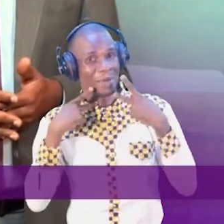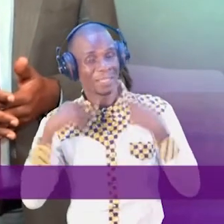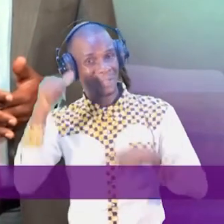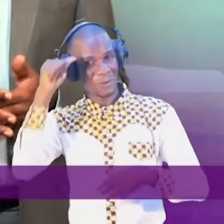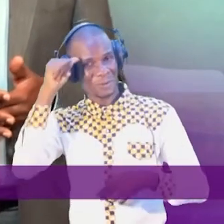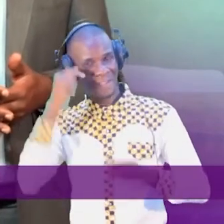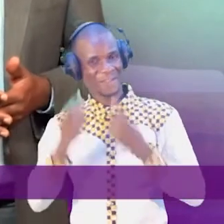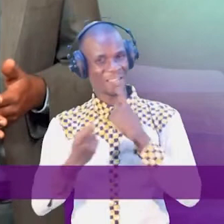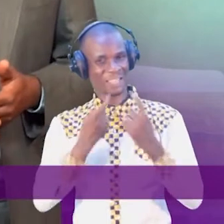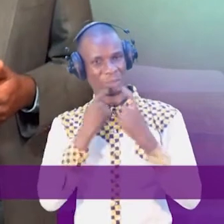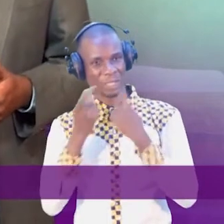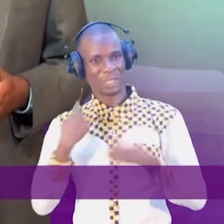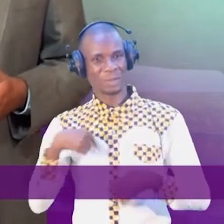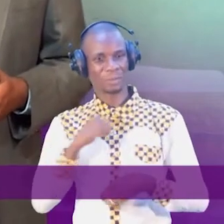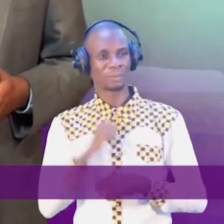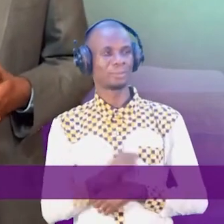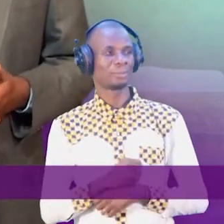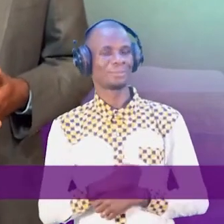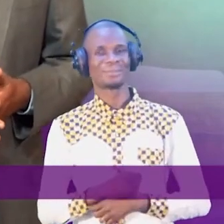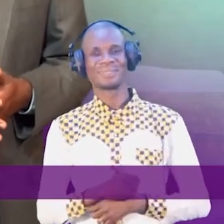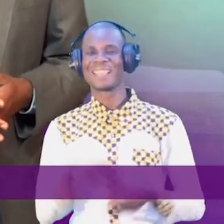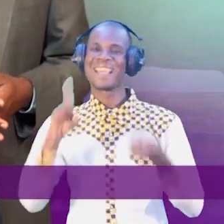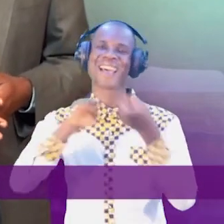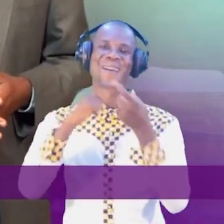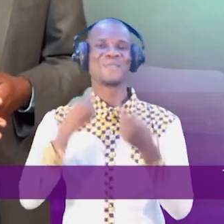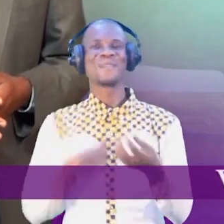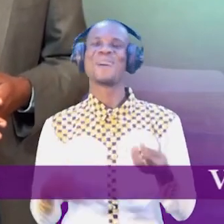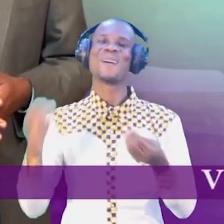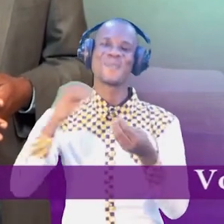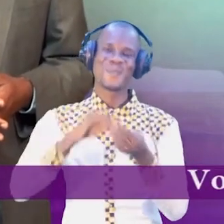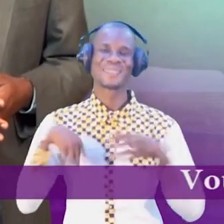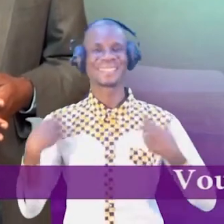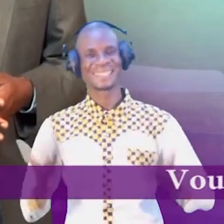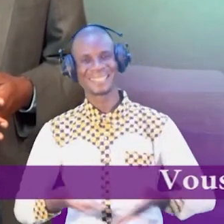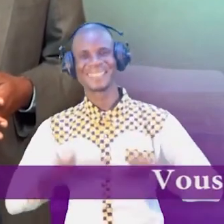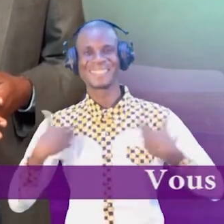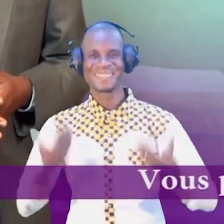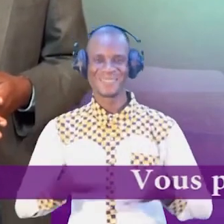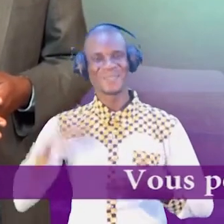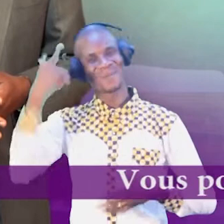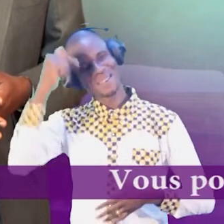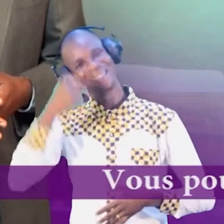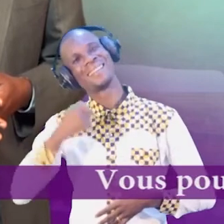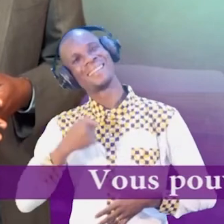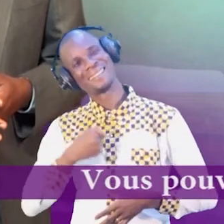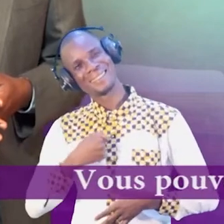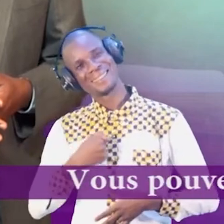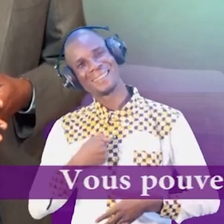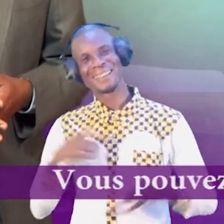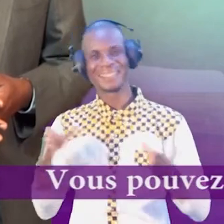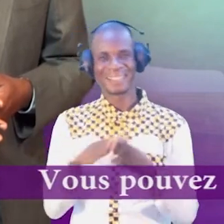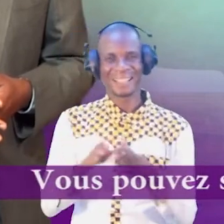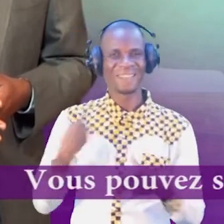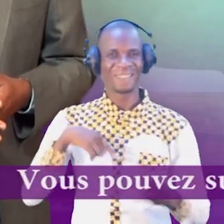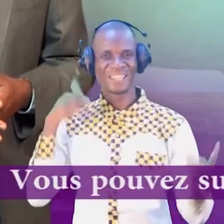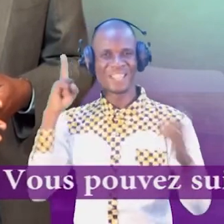biso. Bogumba mitu pwete to bonde le longo. Yawe nzambe na biso, matoni mingi pona ngolu na yo.